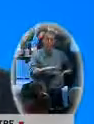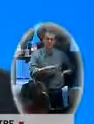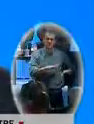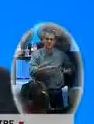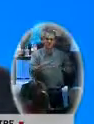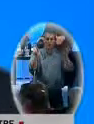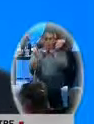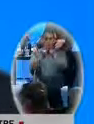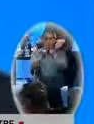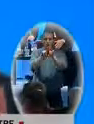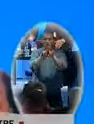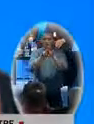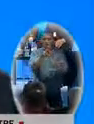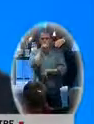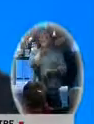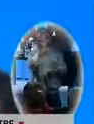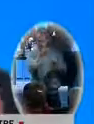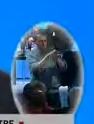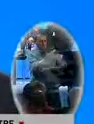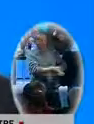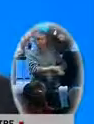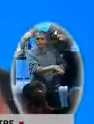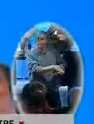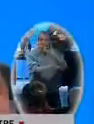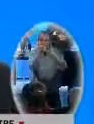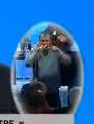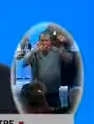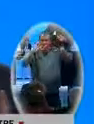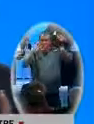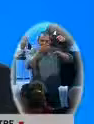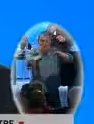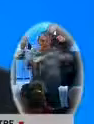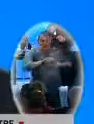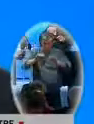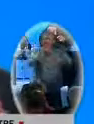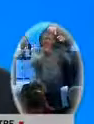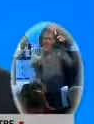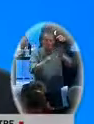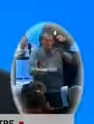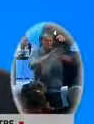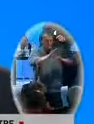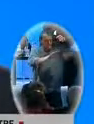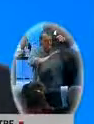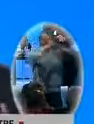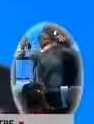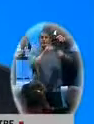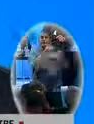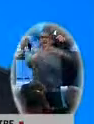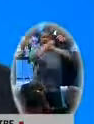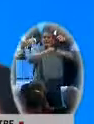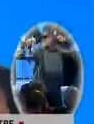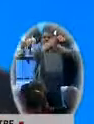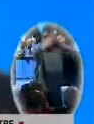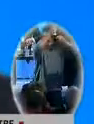le mouvement des libertés locales sous le maquis administratif et sous l'empilement des structures. Elle est l'une des clés de la réforme de